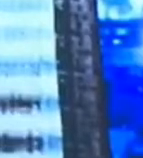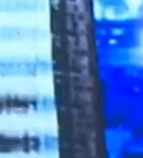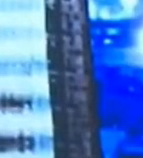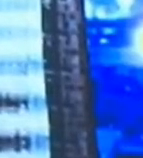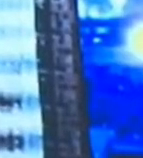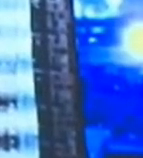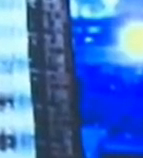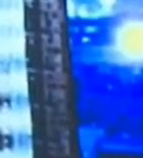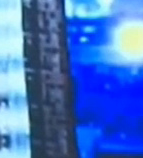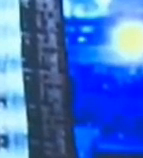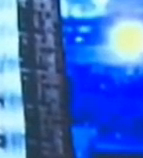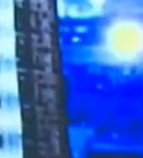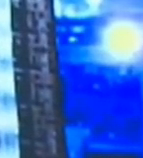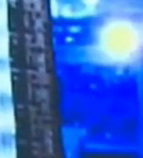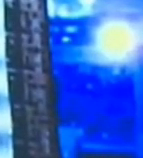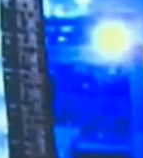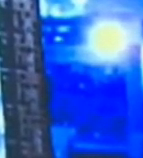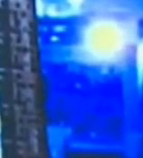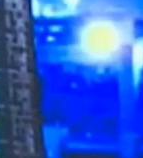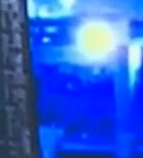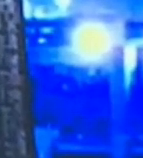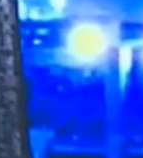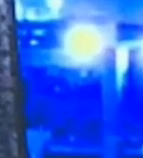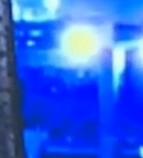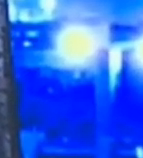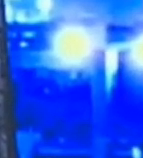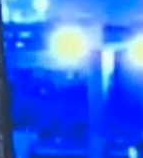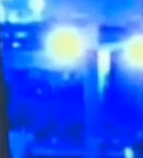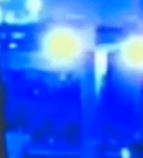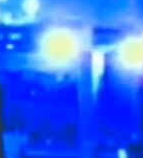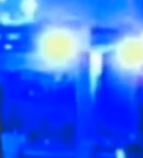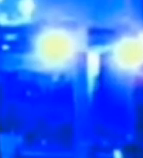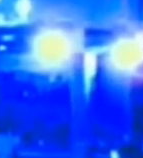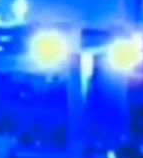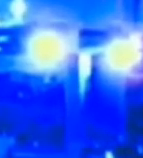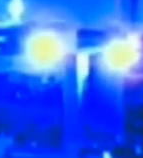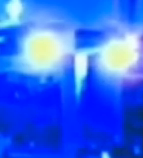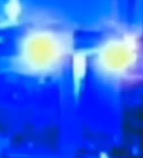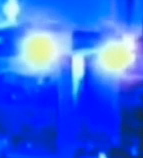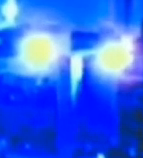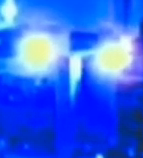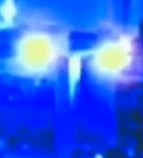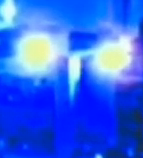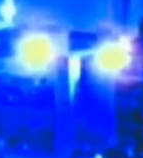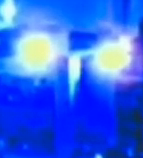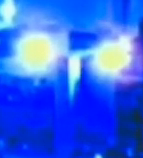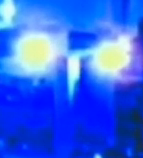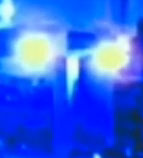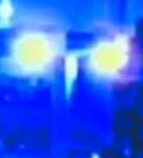kita ke MPASI pertama saudara pasca kaburnya pasien positif Corona di Palu Sulawesi Tengah pengamanan di RSUD anutapura